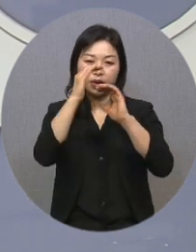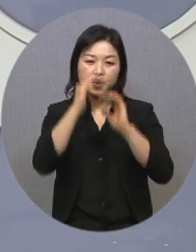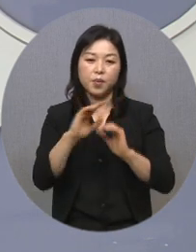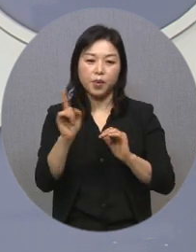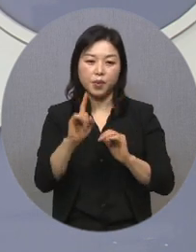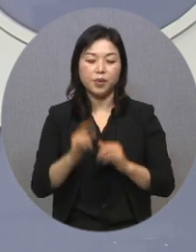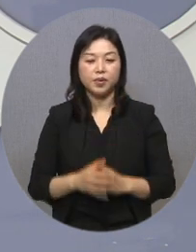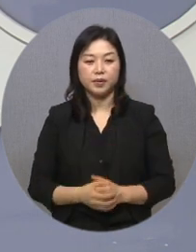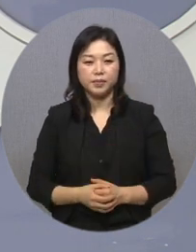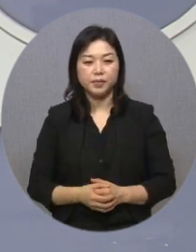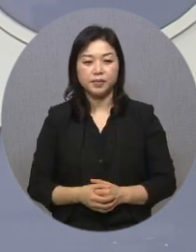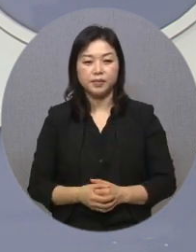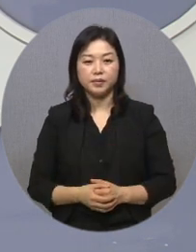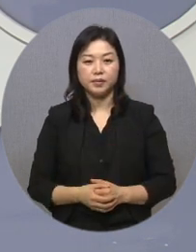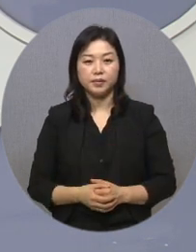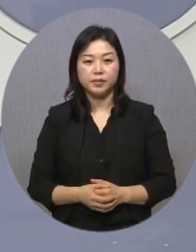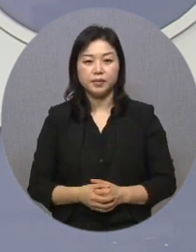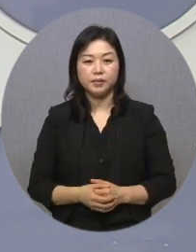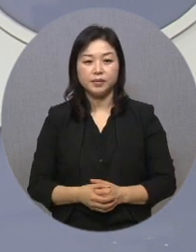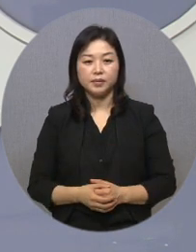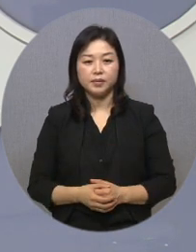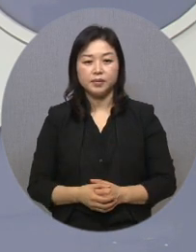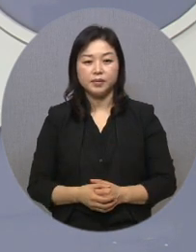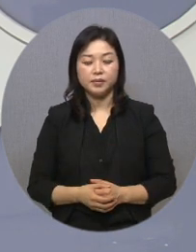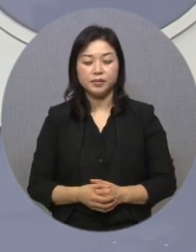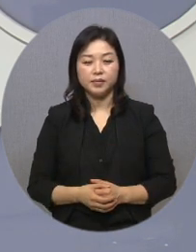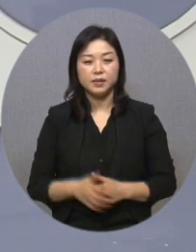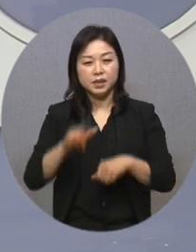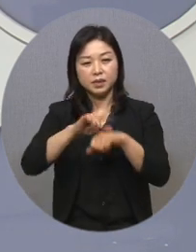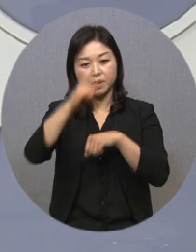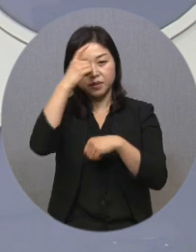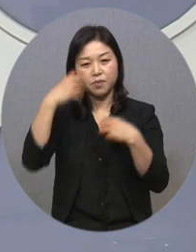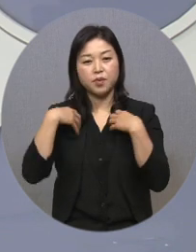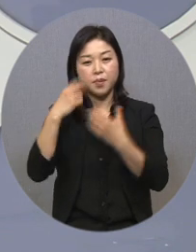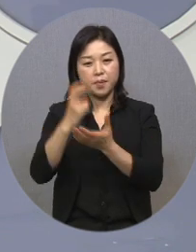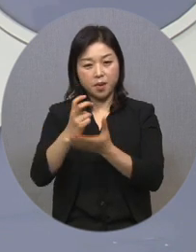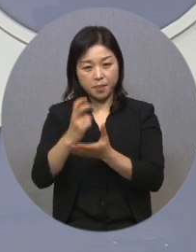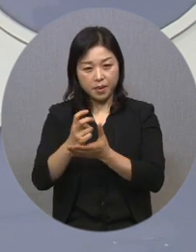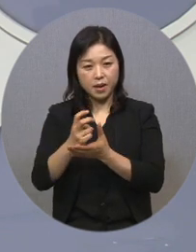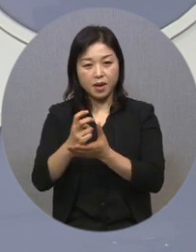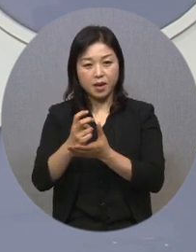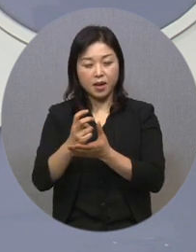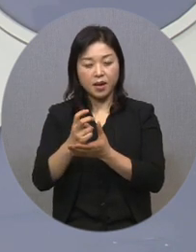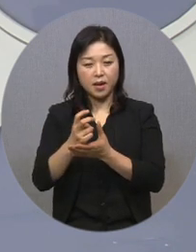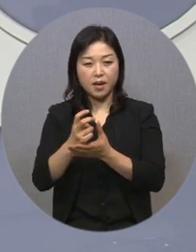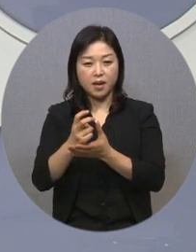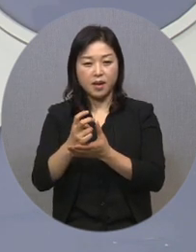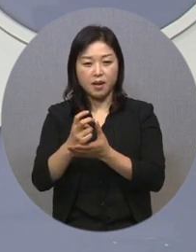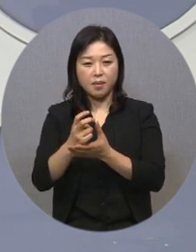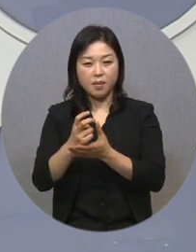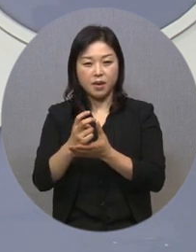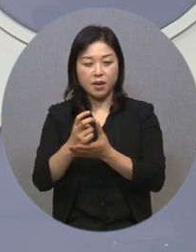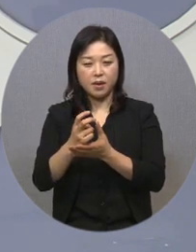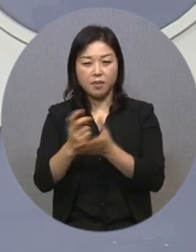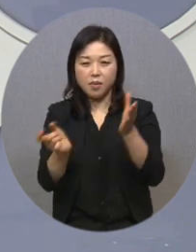때 그 지방자치법 전면 개정안의 조항으로다가 넣지 않았지만